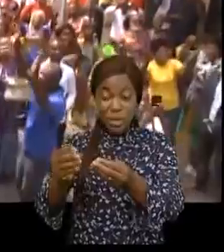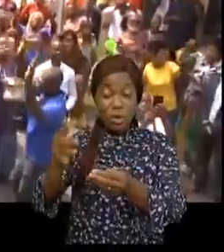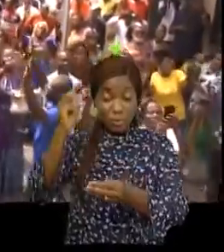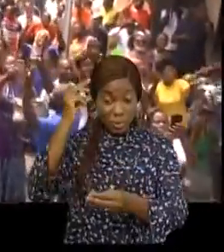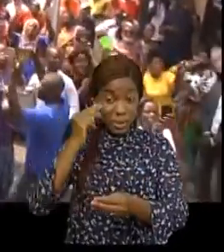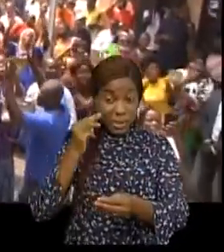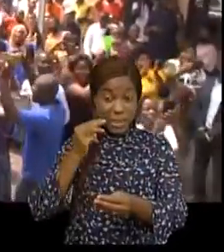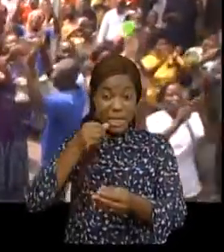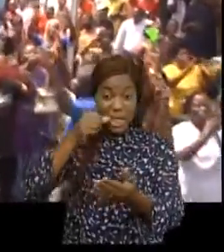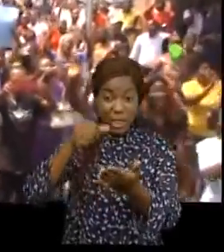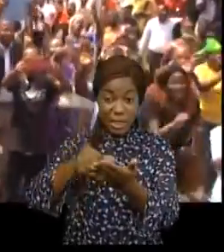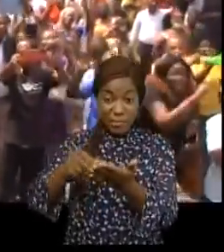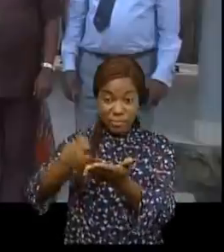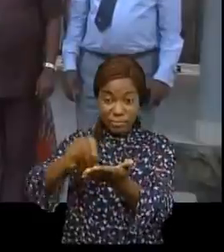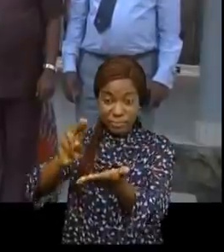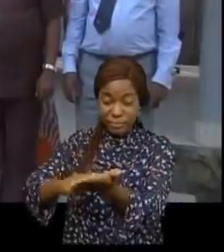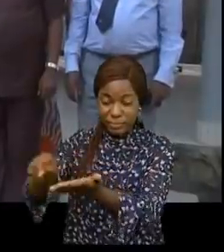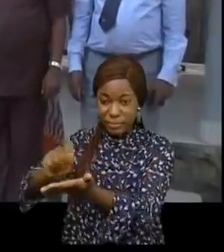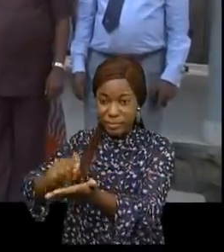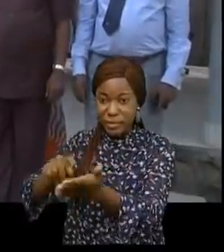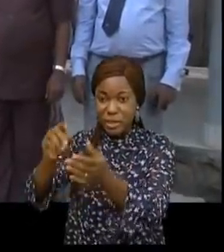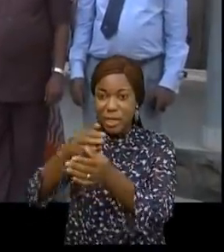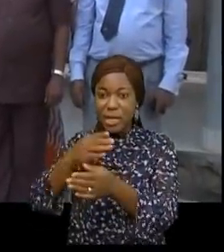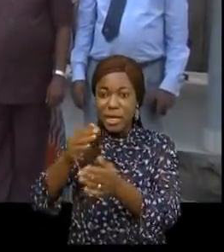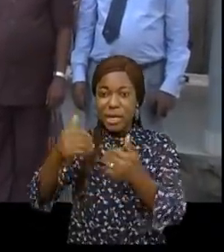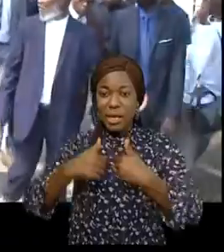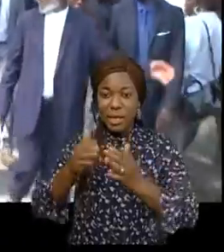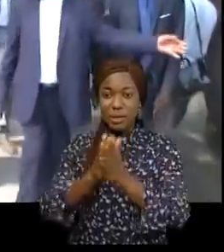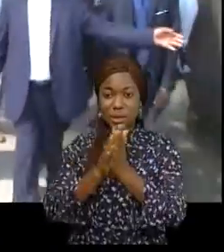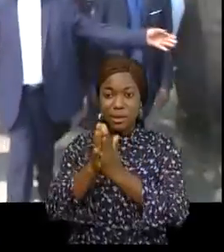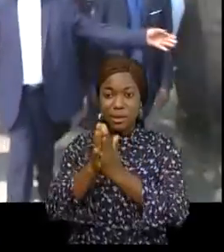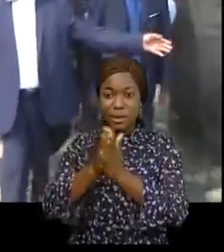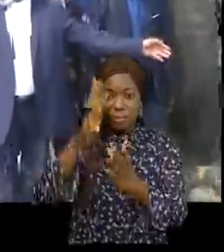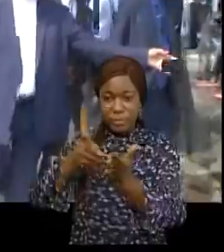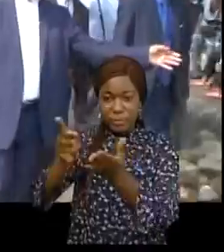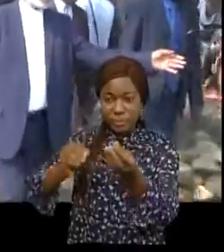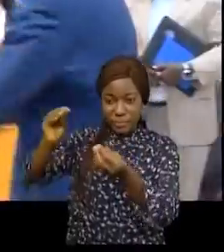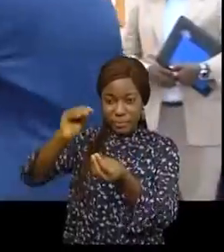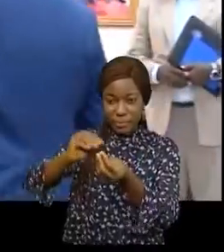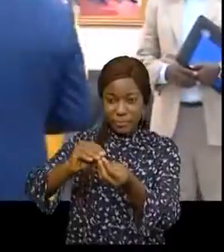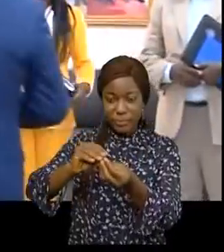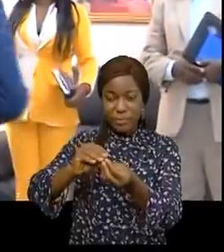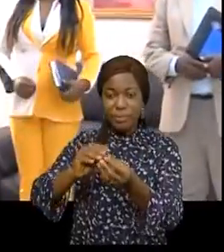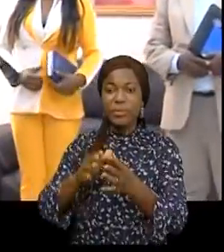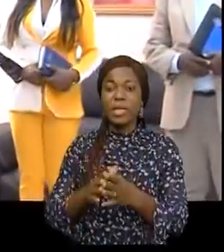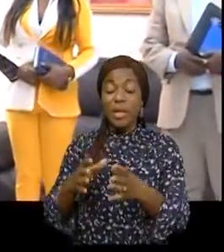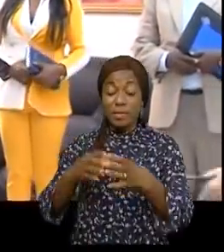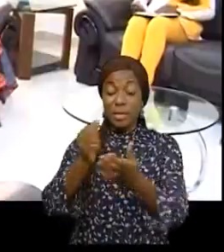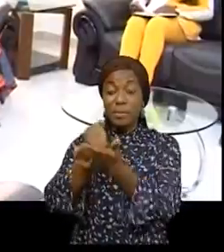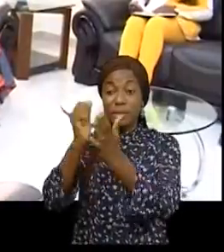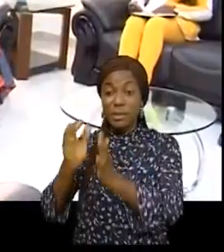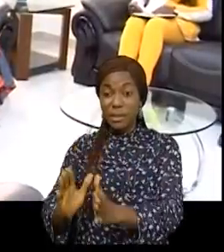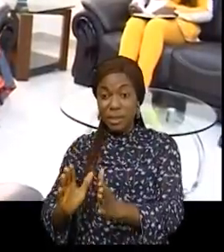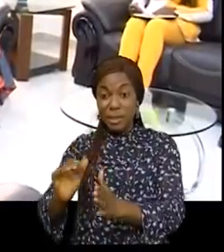mémorandum reprenant leur desiderata, entre autres la prime spécifique à la Liberté. Avec l'ambassadeur chinois,